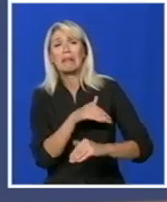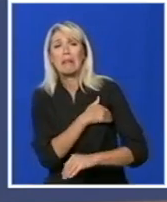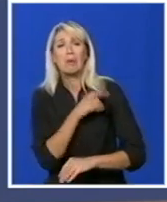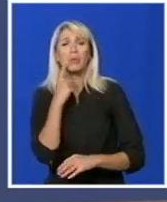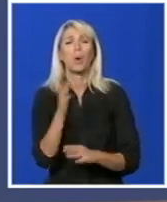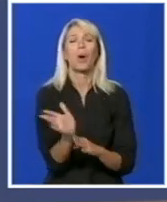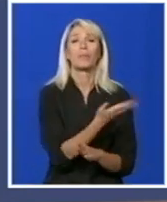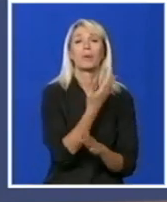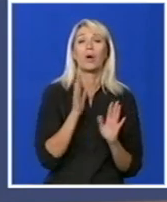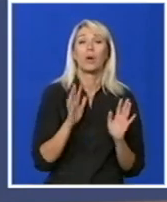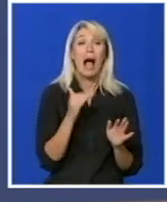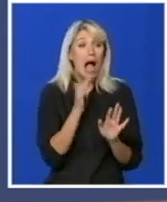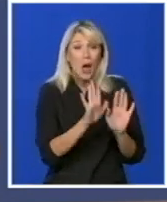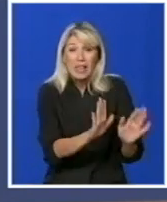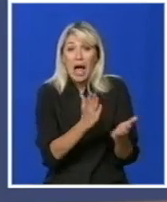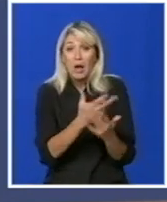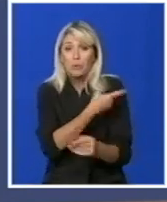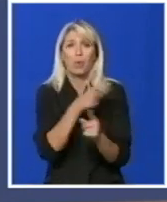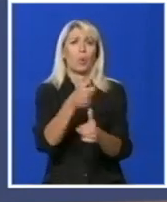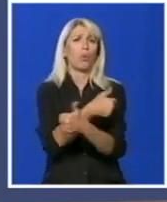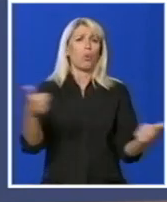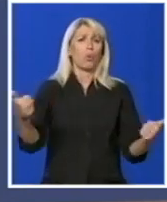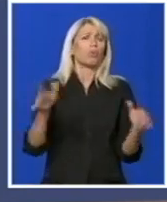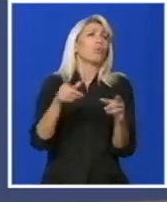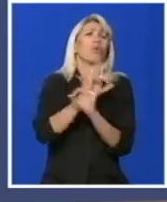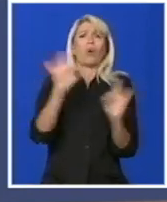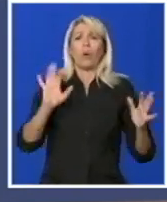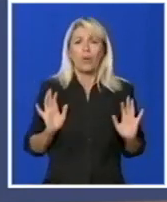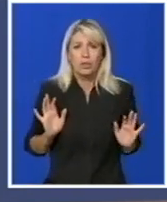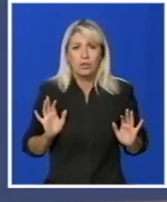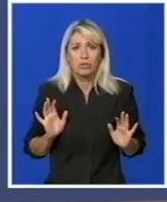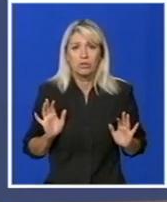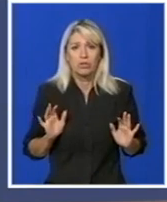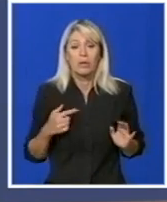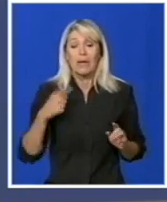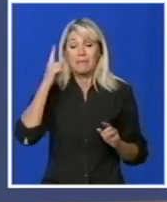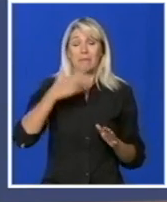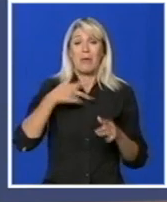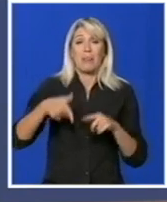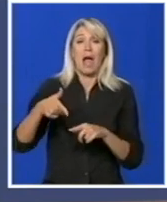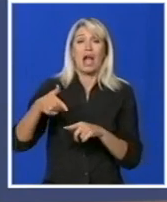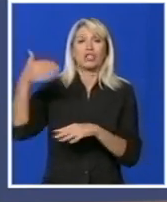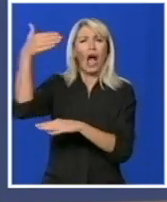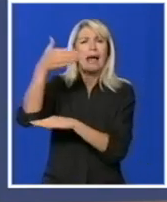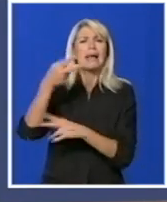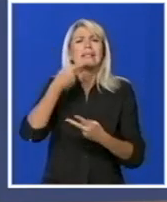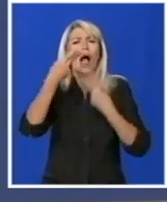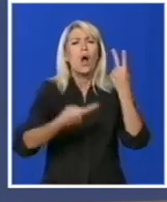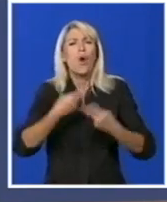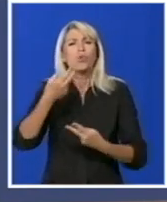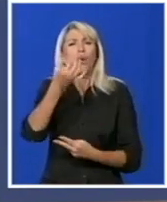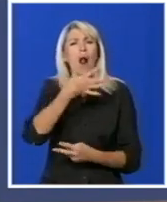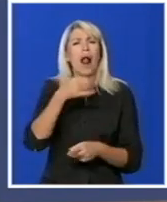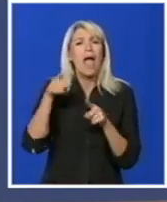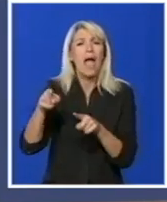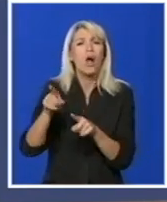sve prođe. Ako se na tome završi, to je dobro. Mislim da naša agencija za kontrolu lekova, ona